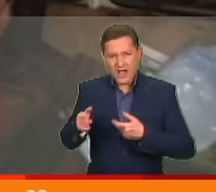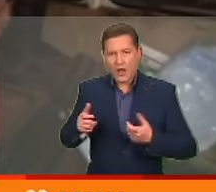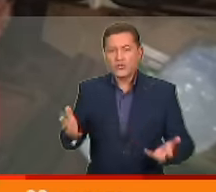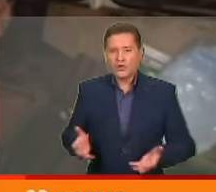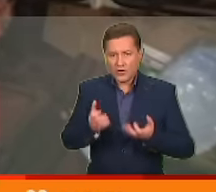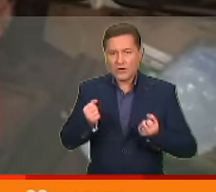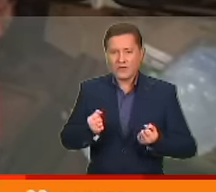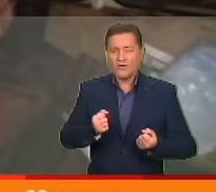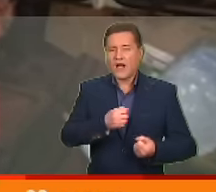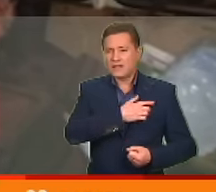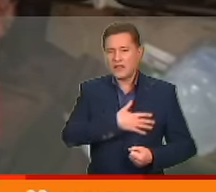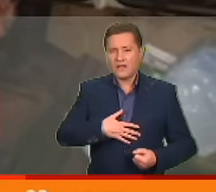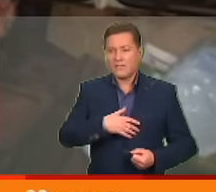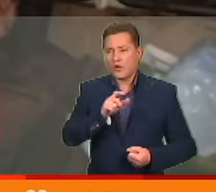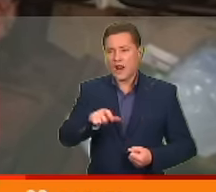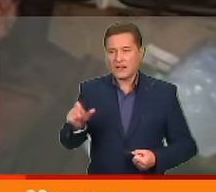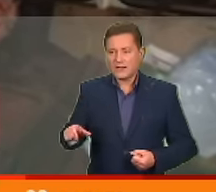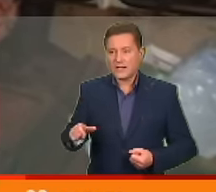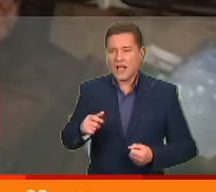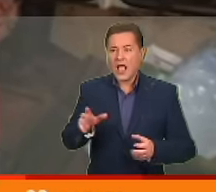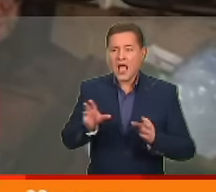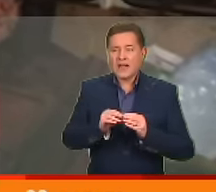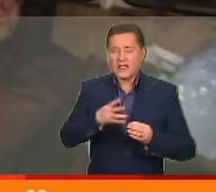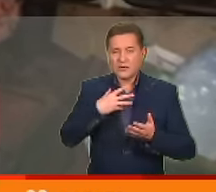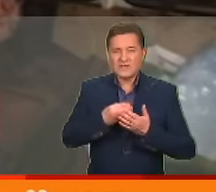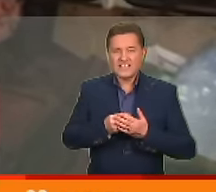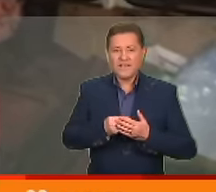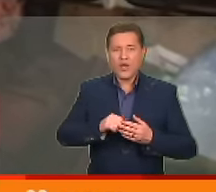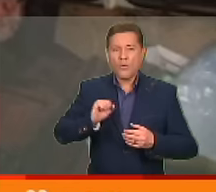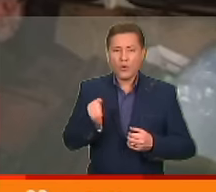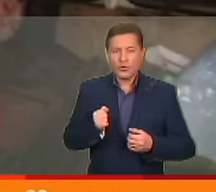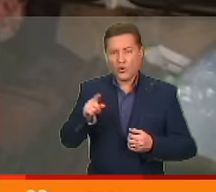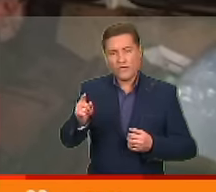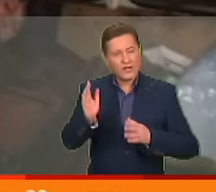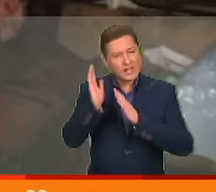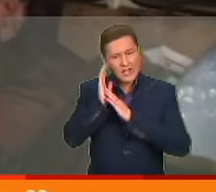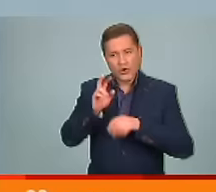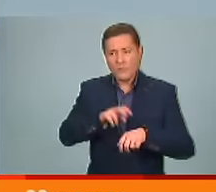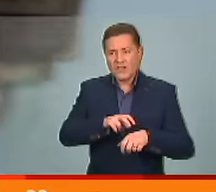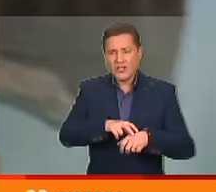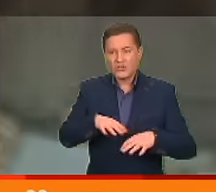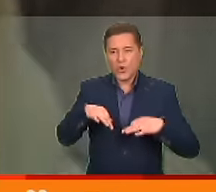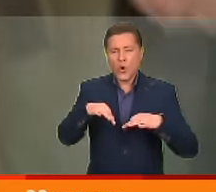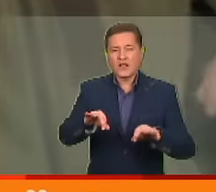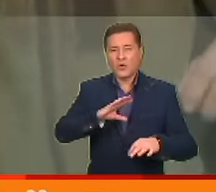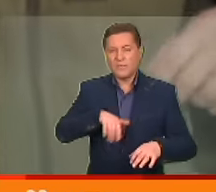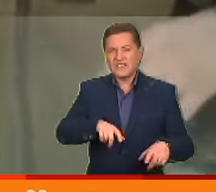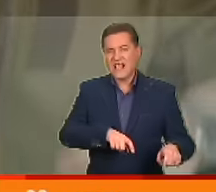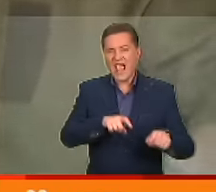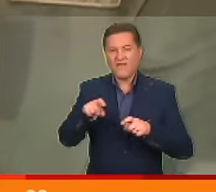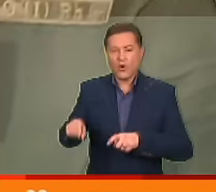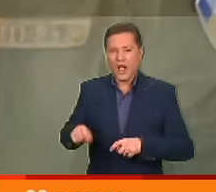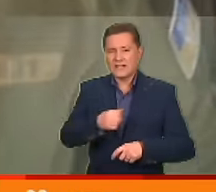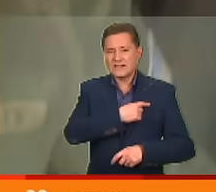фото облетіло в грудні всю мережу. Разом зі своєю крапелькою Леся ночує в медичному УАЗикові після евакуації